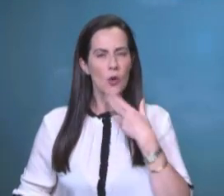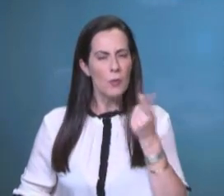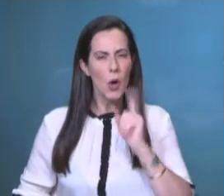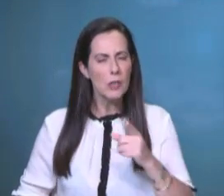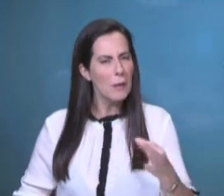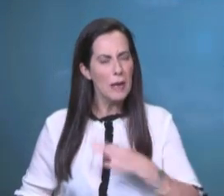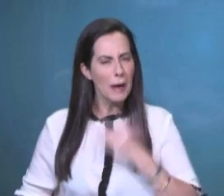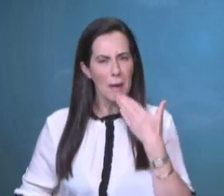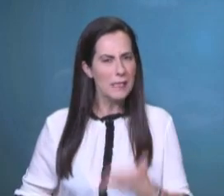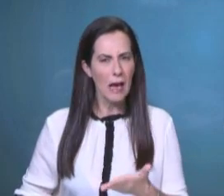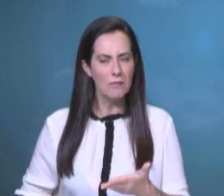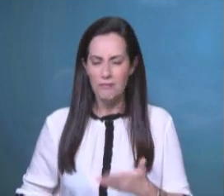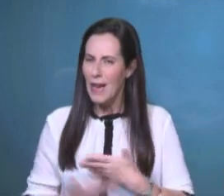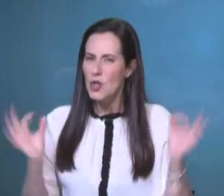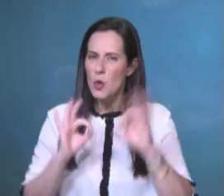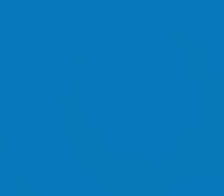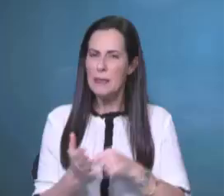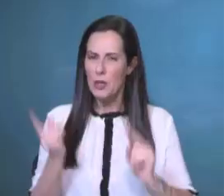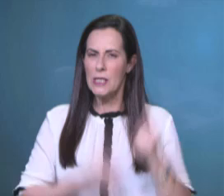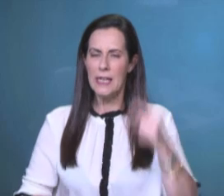הזאת. אין שום סיבה שזה יקרה.